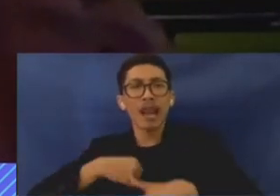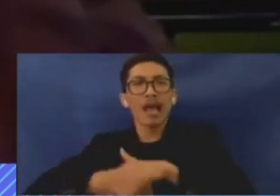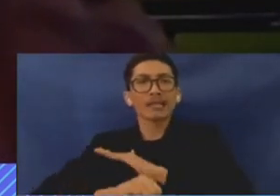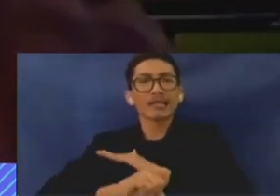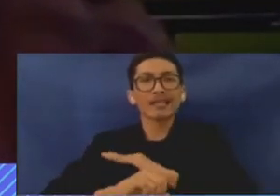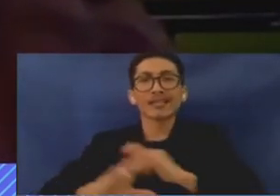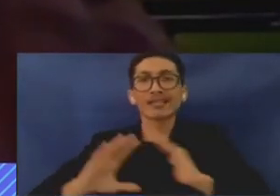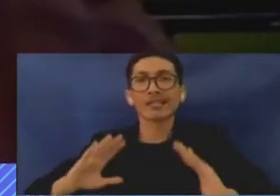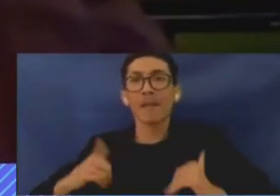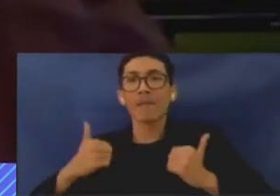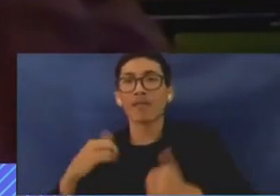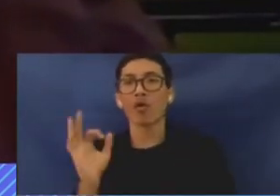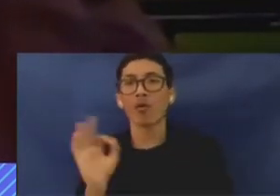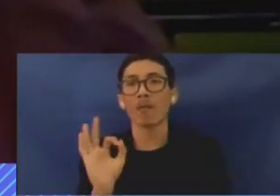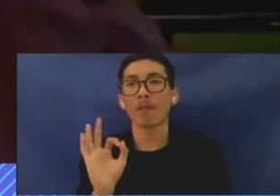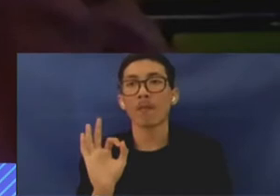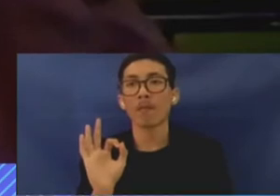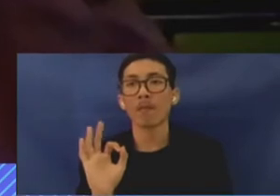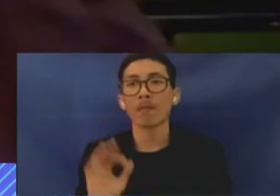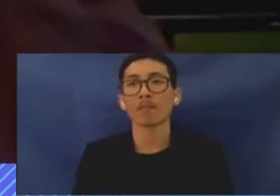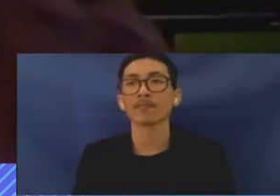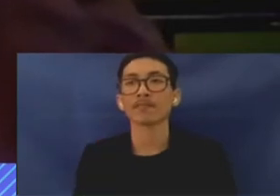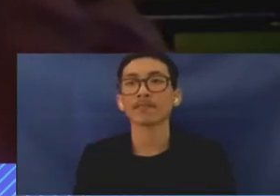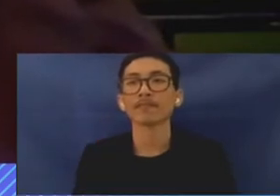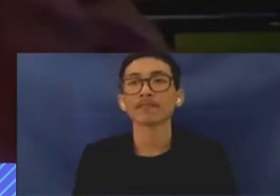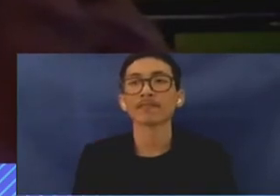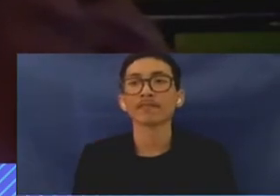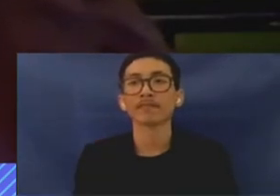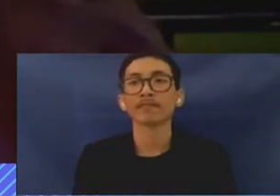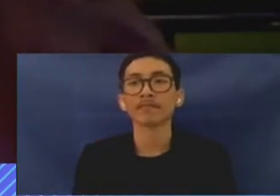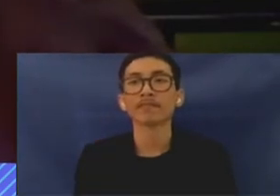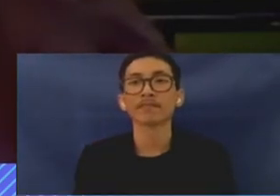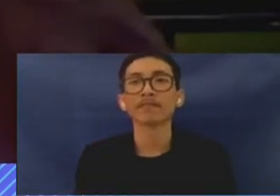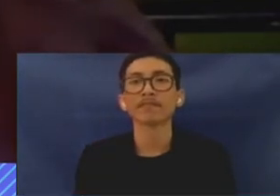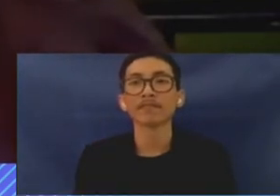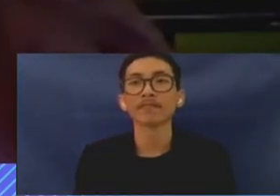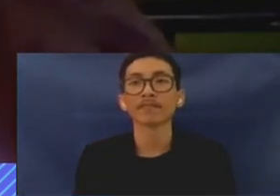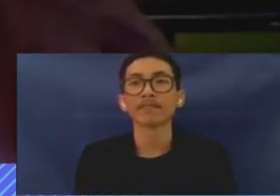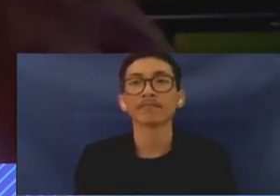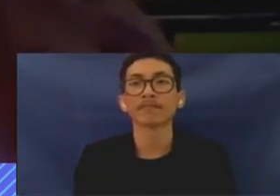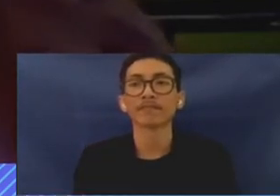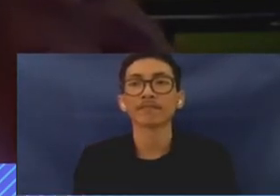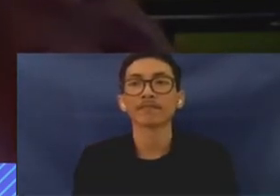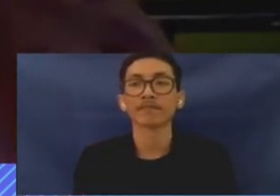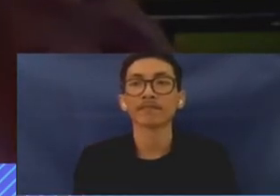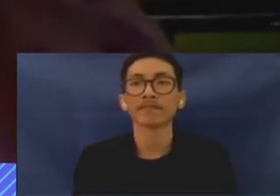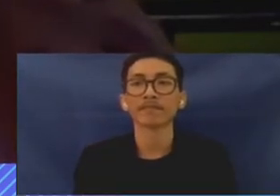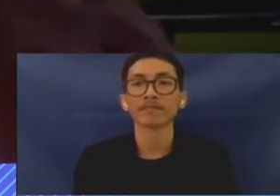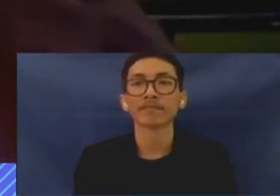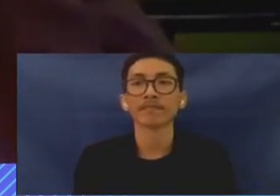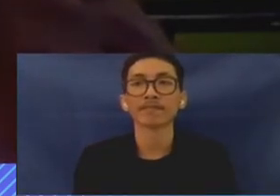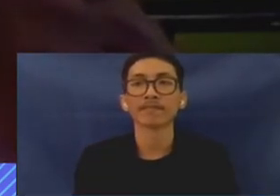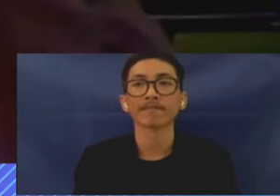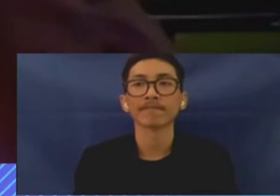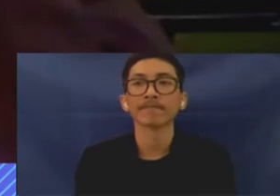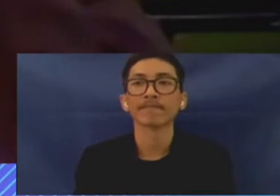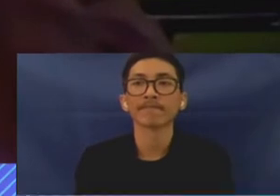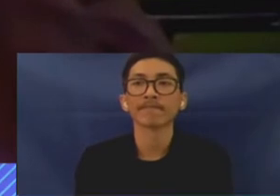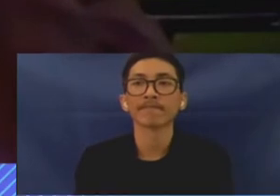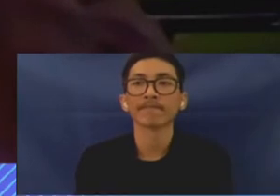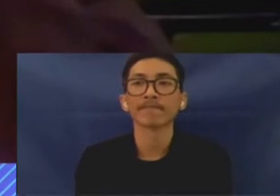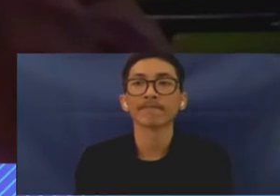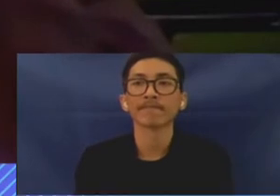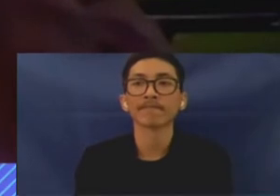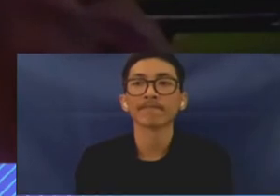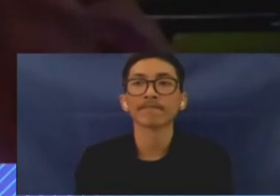yang dialami oleh anak-anak prematur adalah kondisi ROP. ROP adalah retinopati